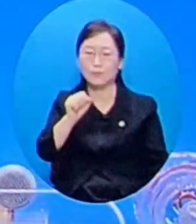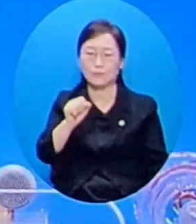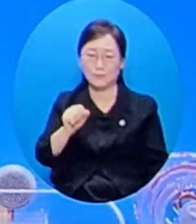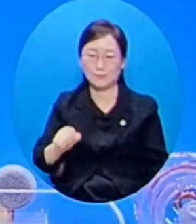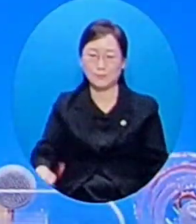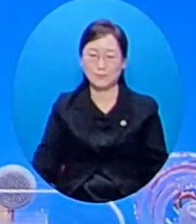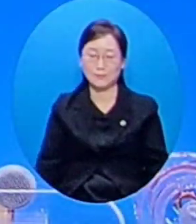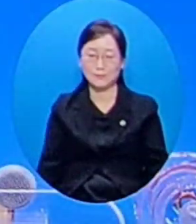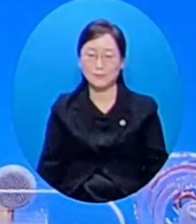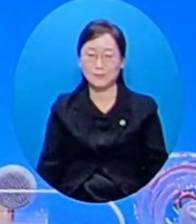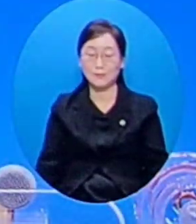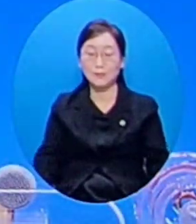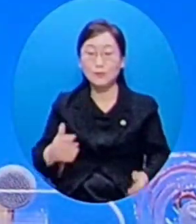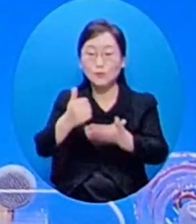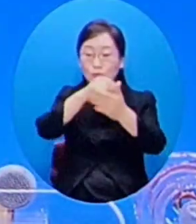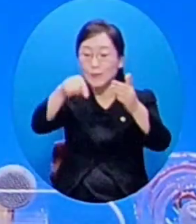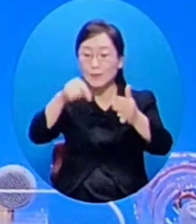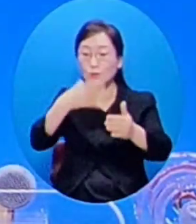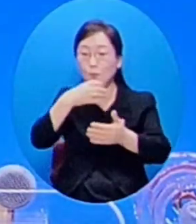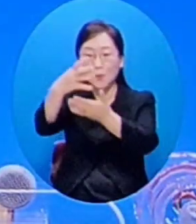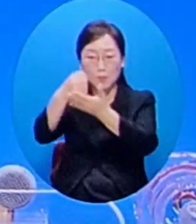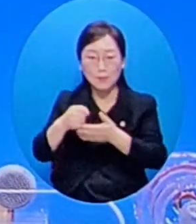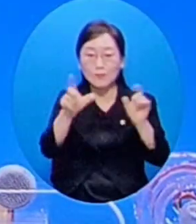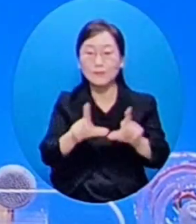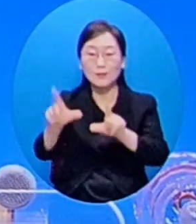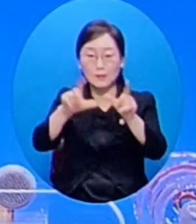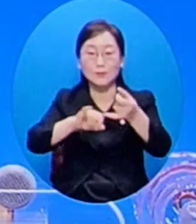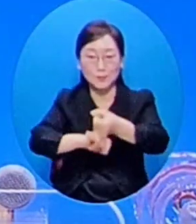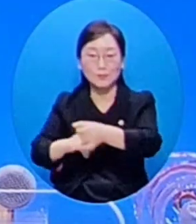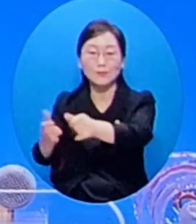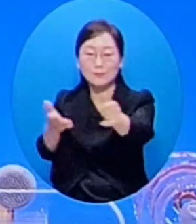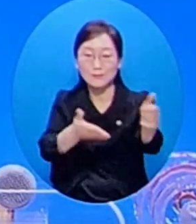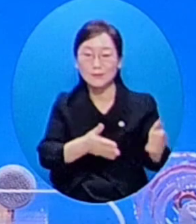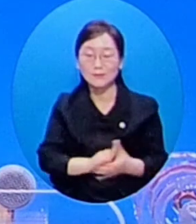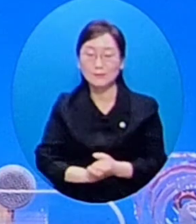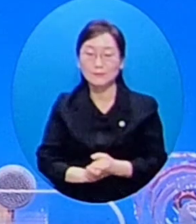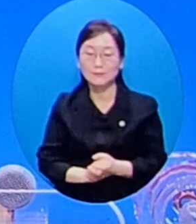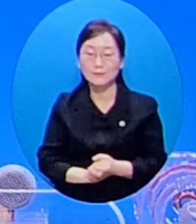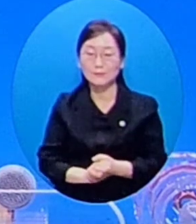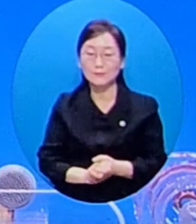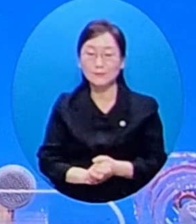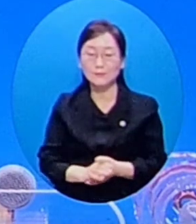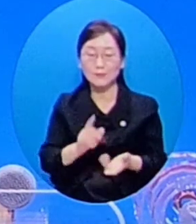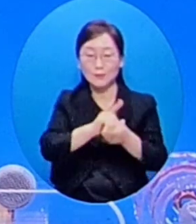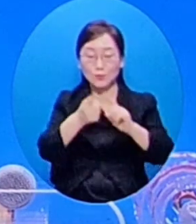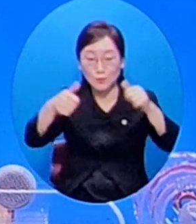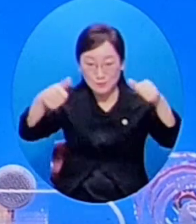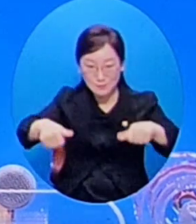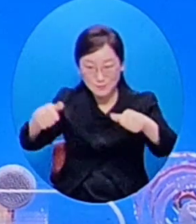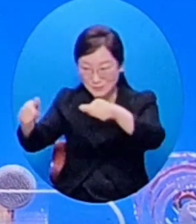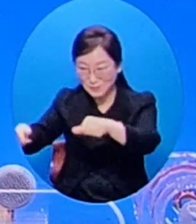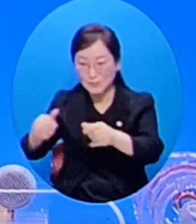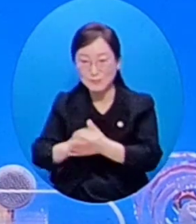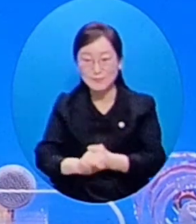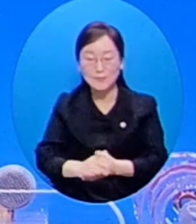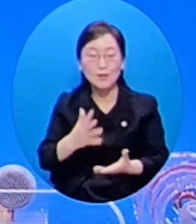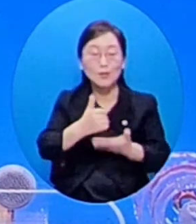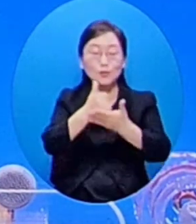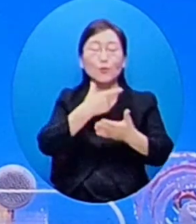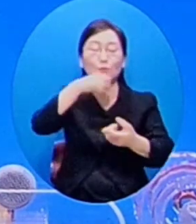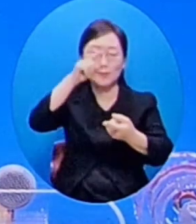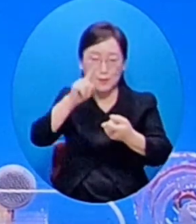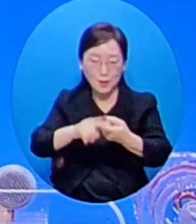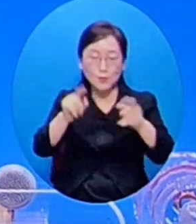주님이십니다. 주님 안에서 복받은 인생 살아가는 여러분 모두 되기를 바랍니다. 저 옆에 계신 분하고 인사하겠습니다. 주님